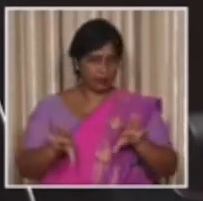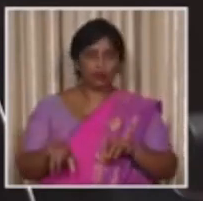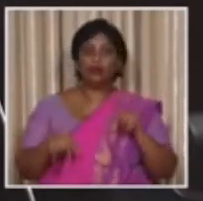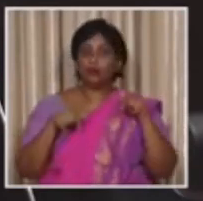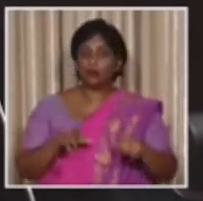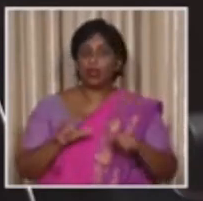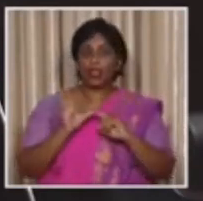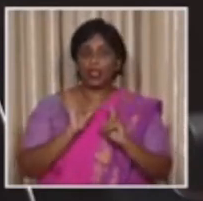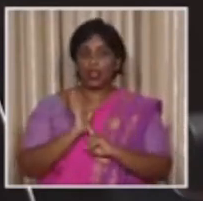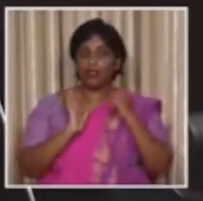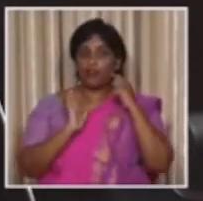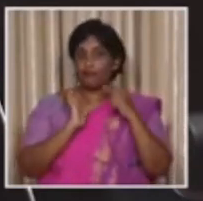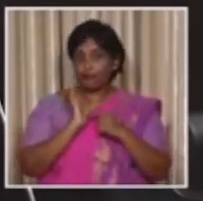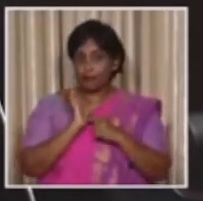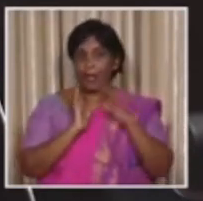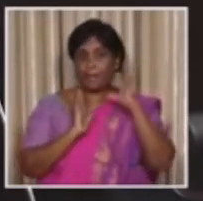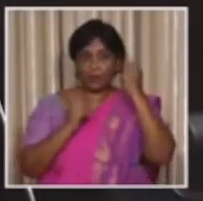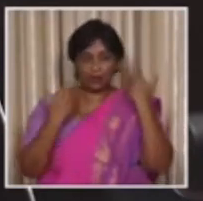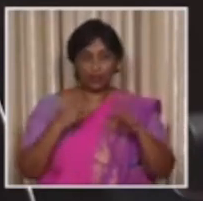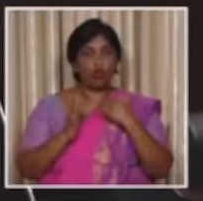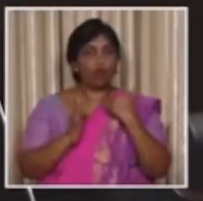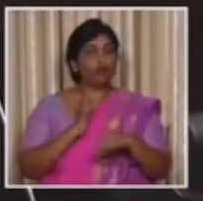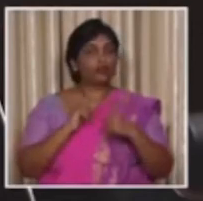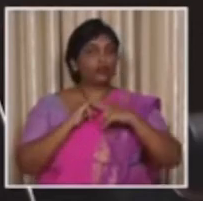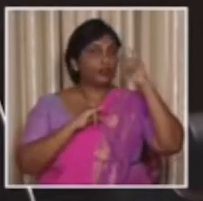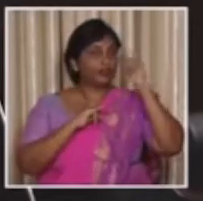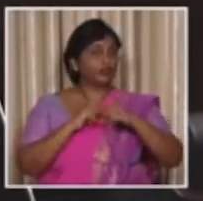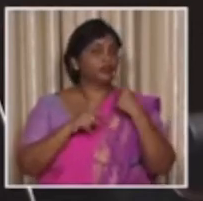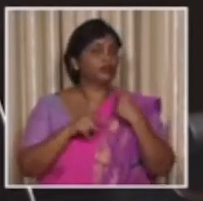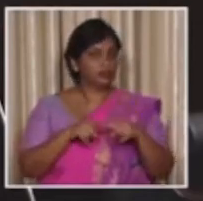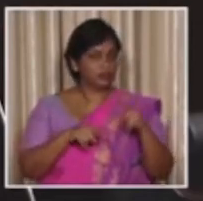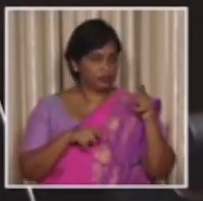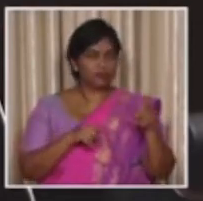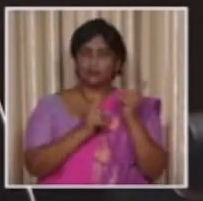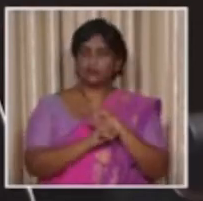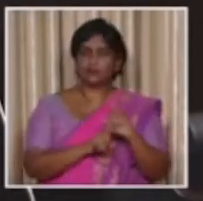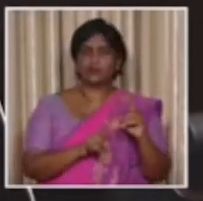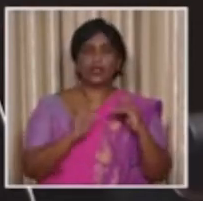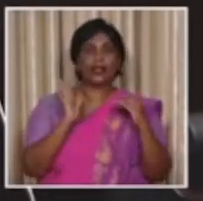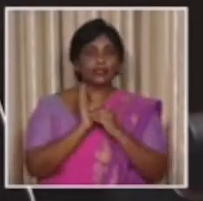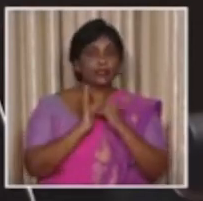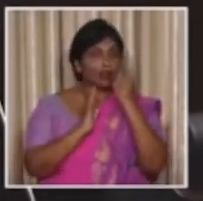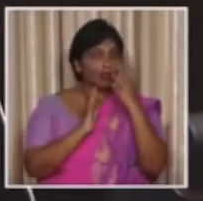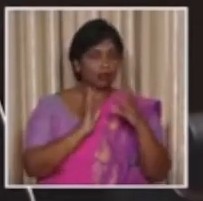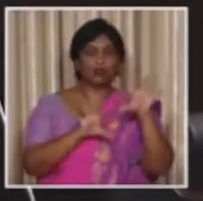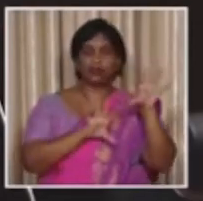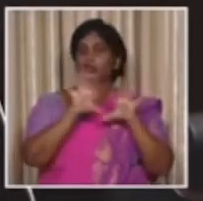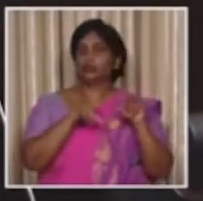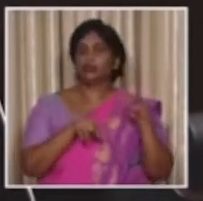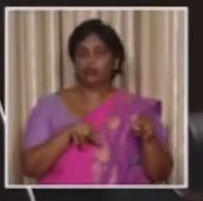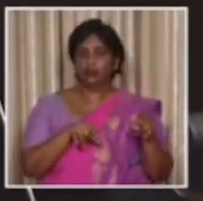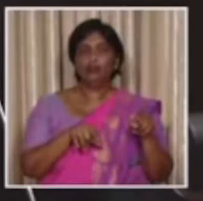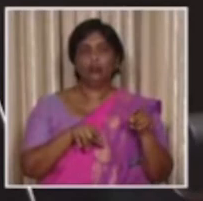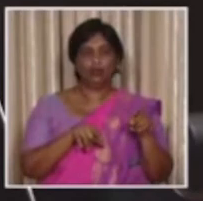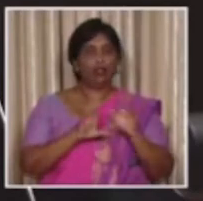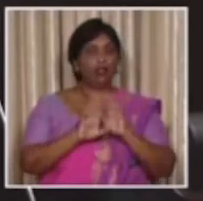Dan me usas pela pratipala awat passe motor isi dale pamana kelimma iset koreking aragane tienwa illala